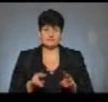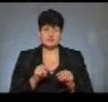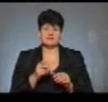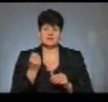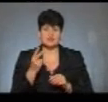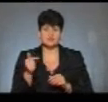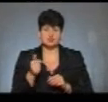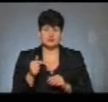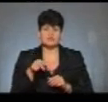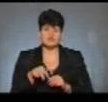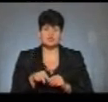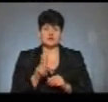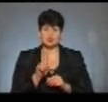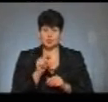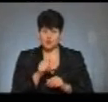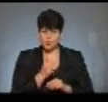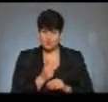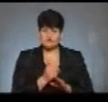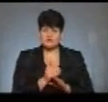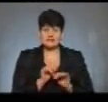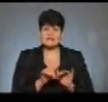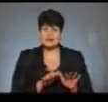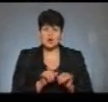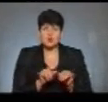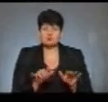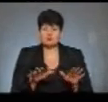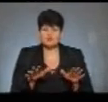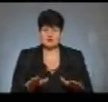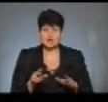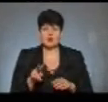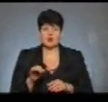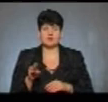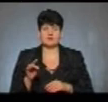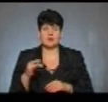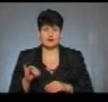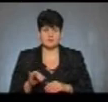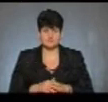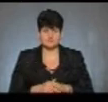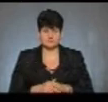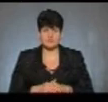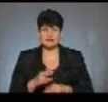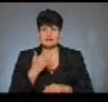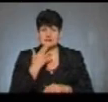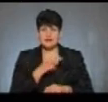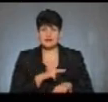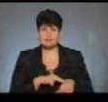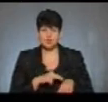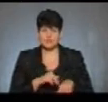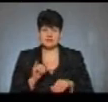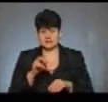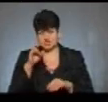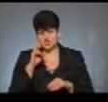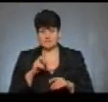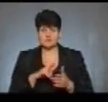12 грудня 2002 року в частині діяльності розповсюджувачів лотерей Національної поліції і